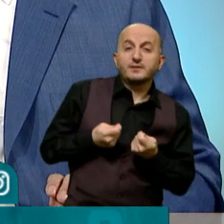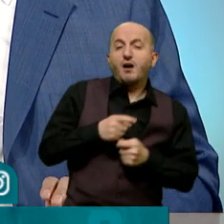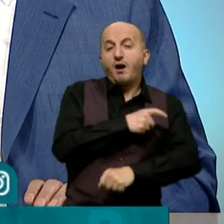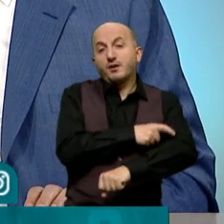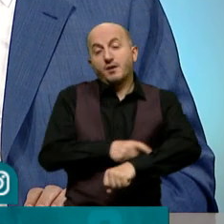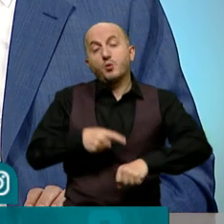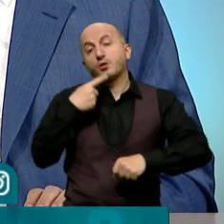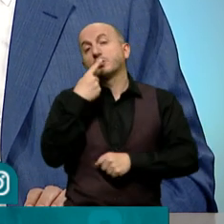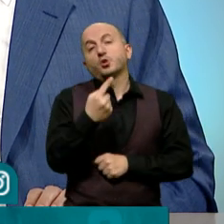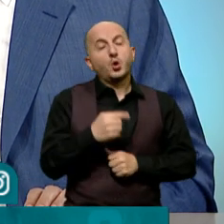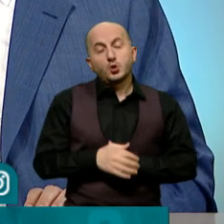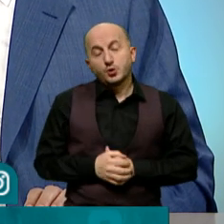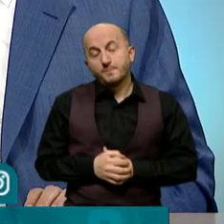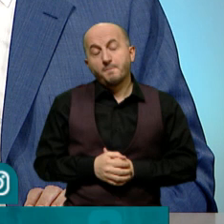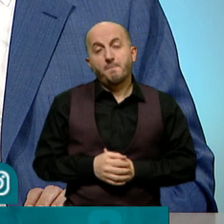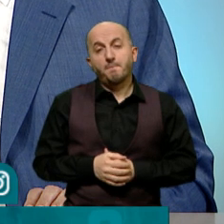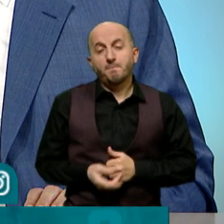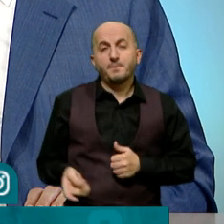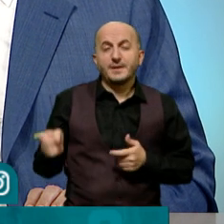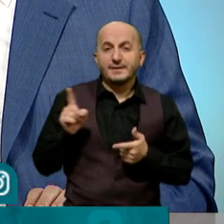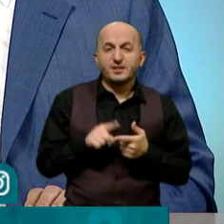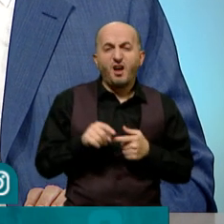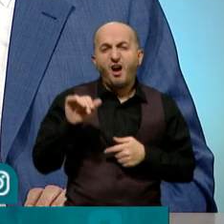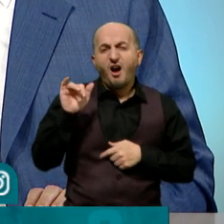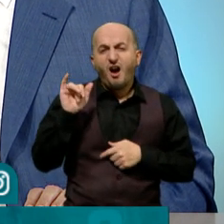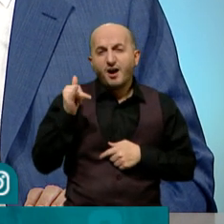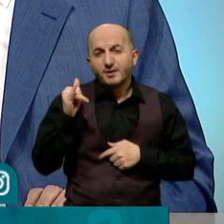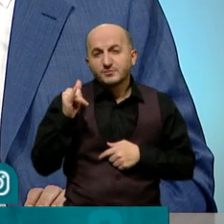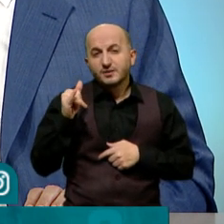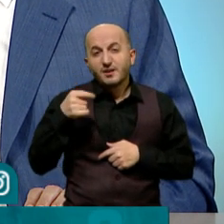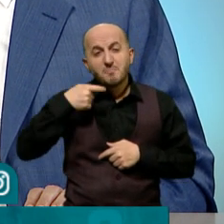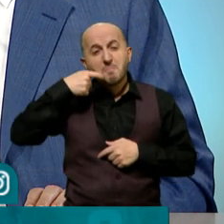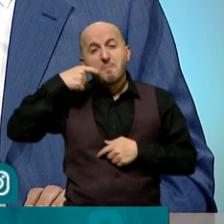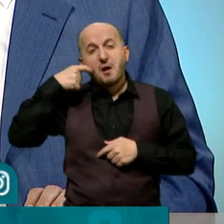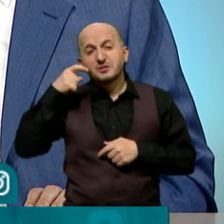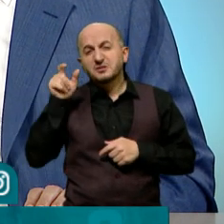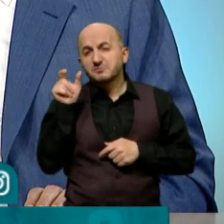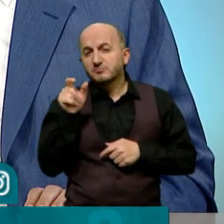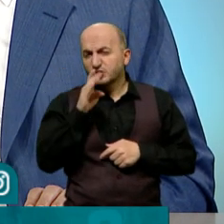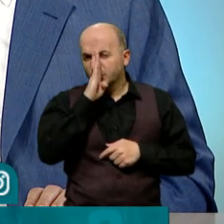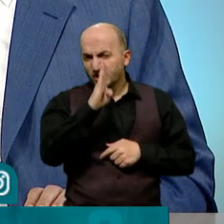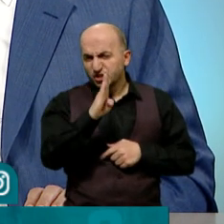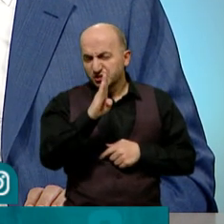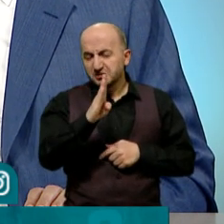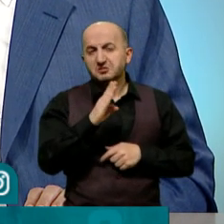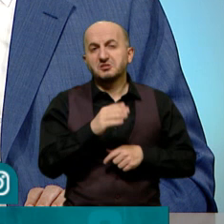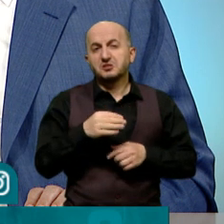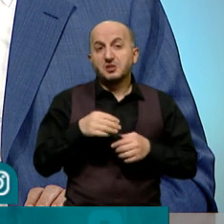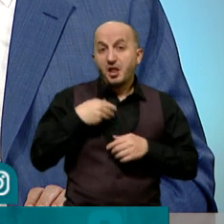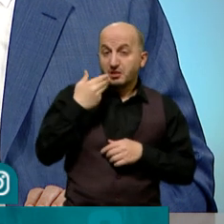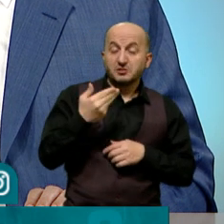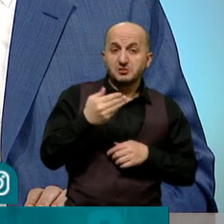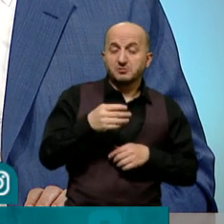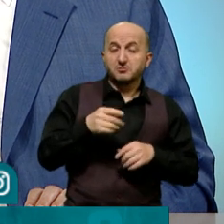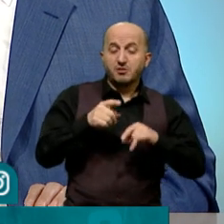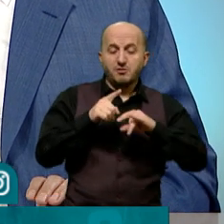haram olarak söylüyor. Bir de yani Arapça'da mazi sigası kesinlik ifade eder. Harrame kavramıyla